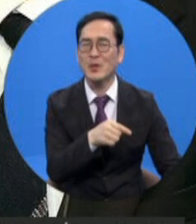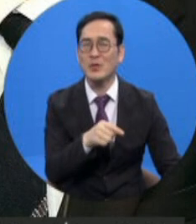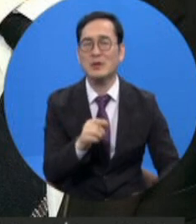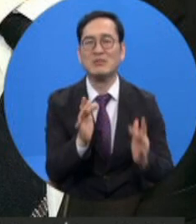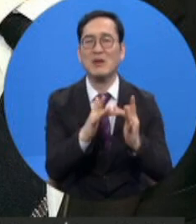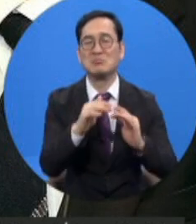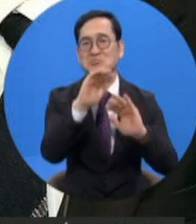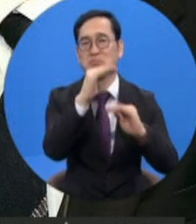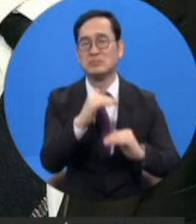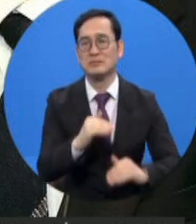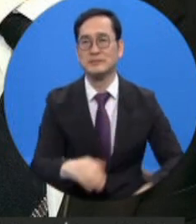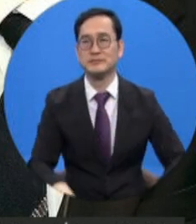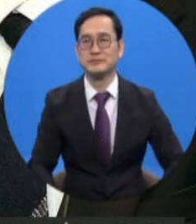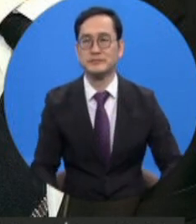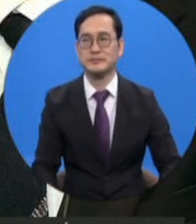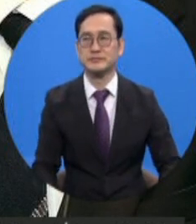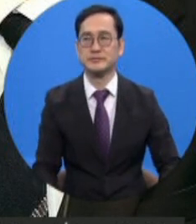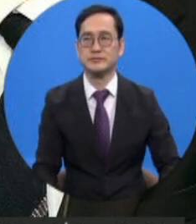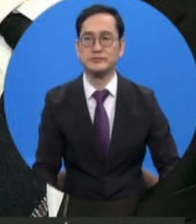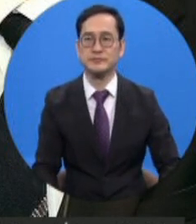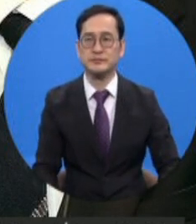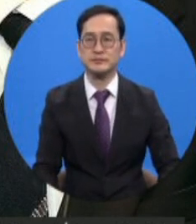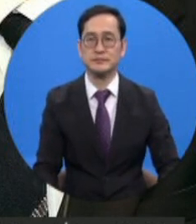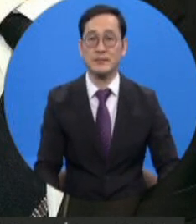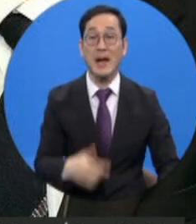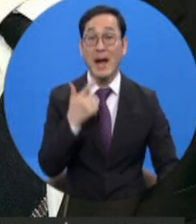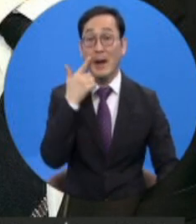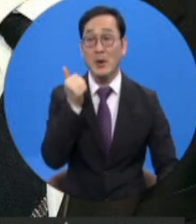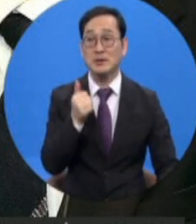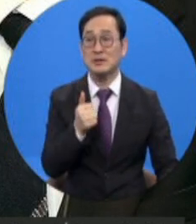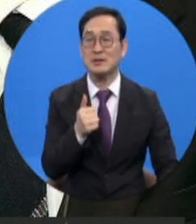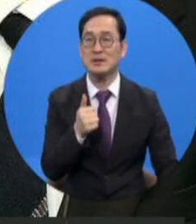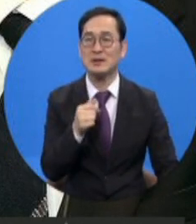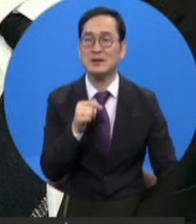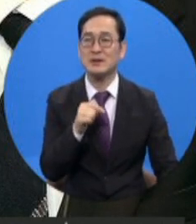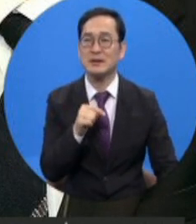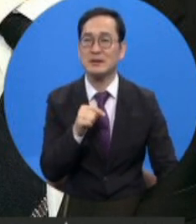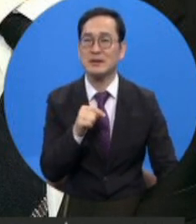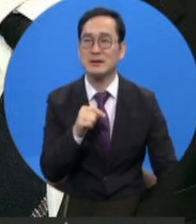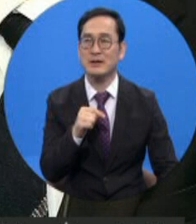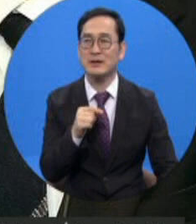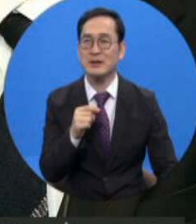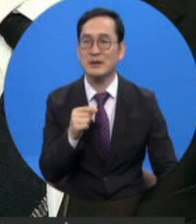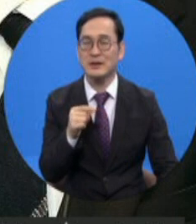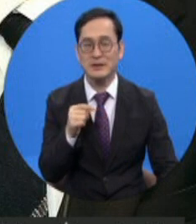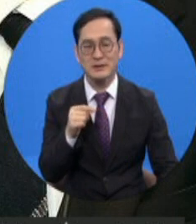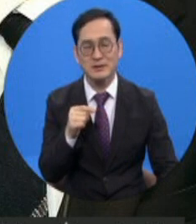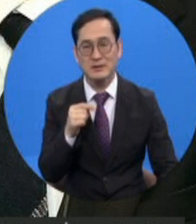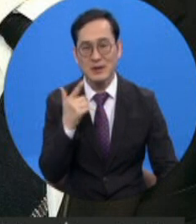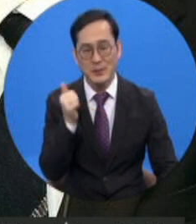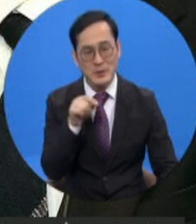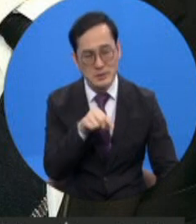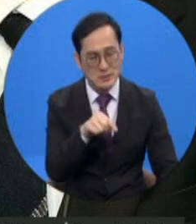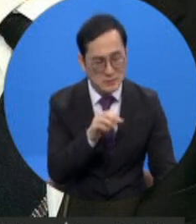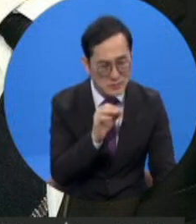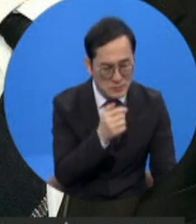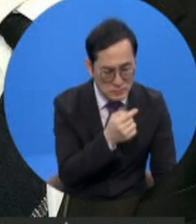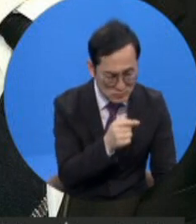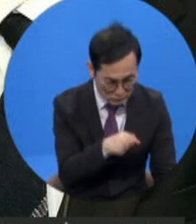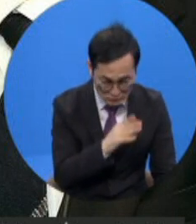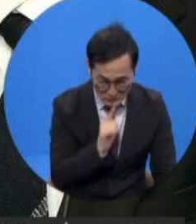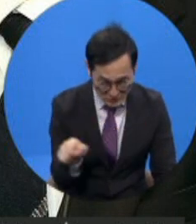이 후보 아들에게 직접 확인했다. 글을 올린 것 맞다. 즉, 저 글의 작성자는 이재명 후보의 장남이 맞습니다.